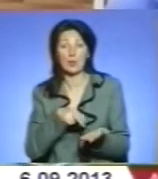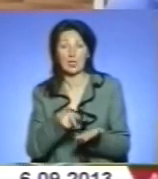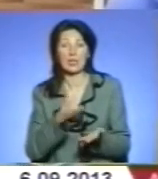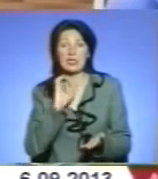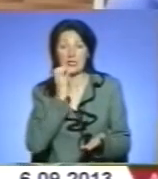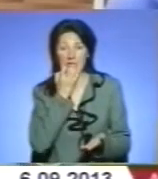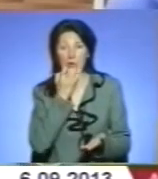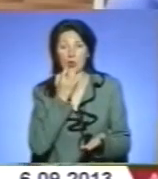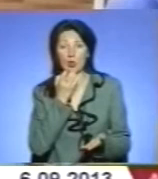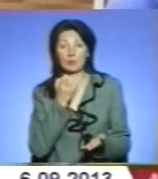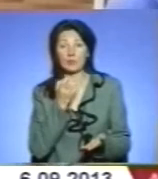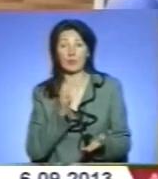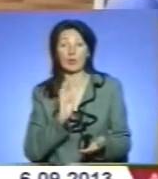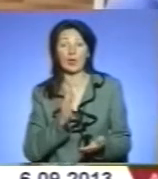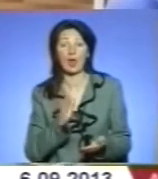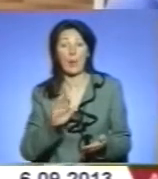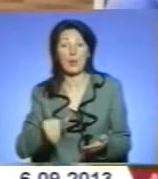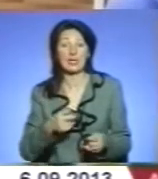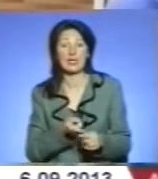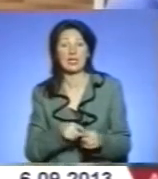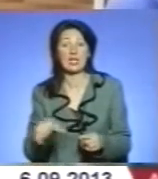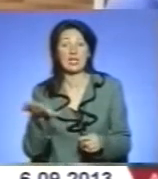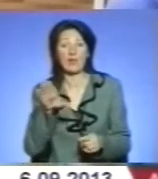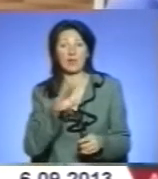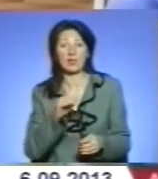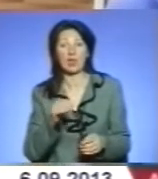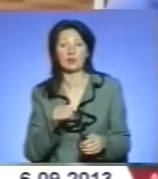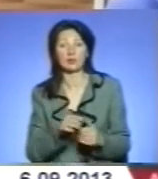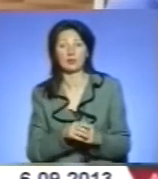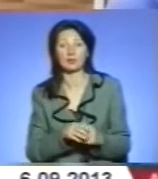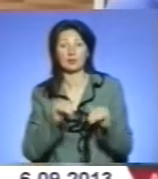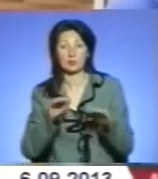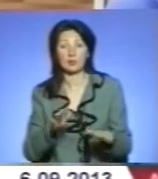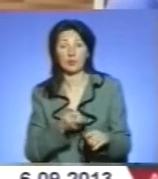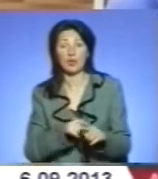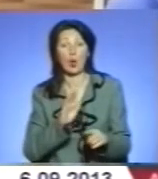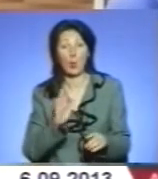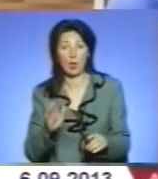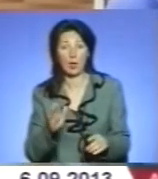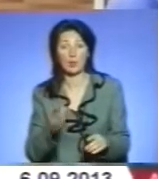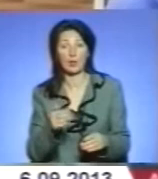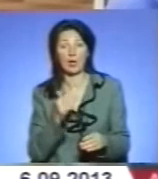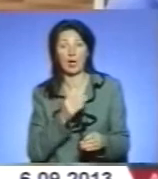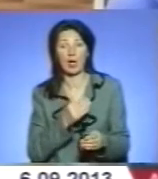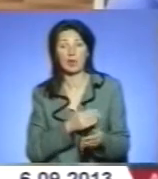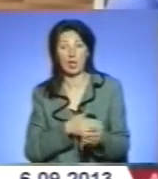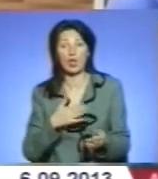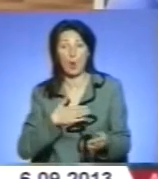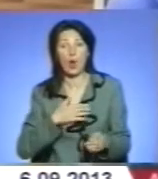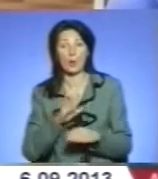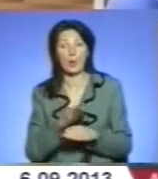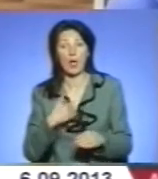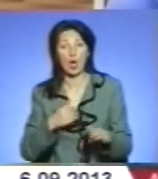серйозним підходом. Значить, ну і після цих всіх команд, розпоряджень, які було, і останнього мого розпорядження, ми приступили